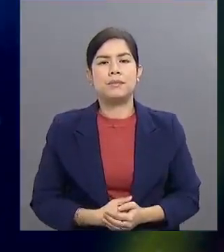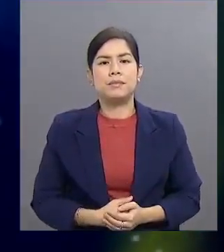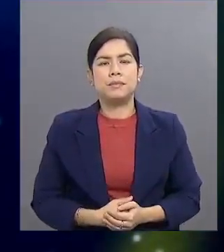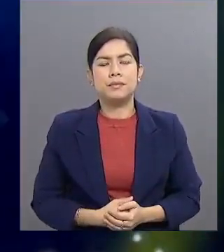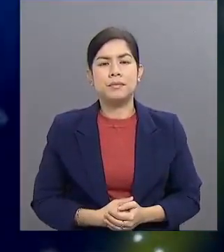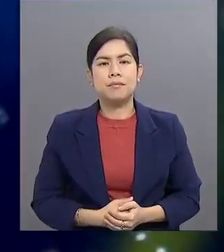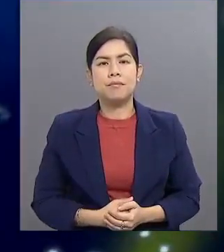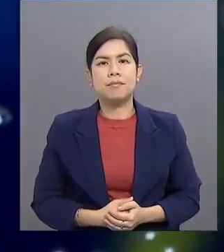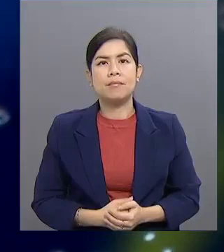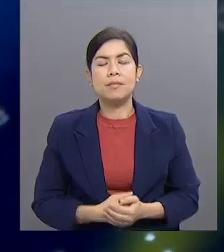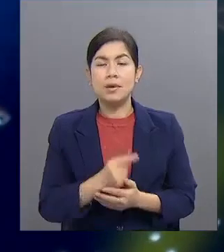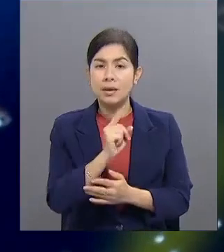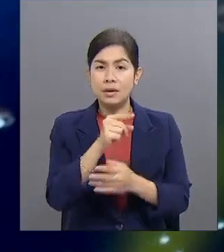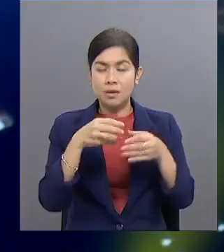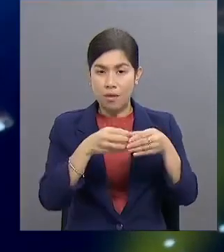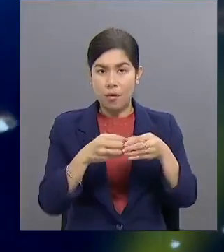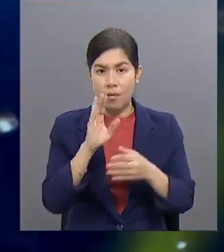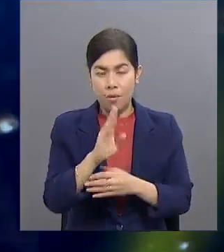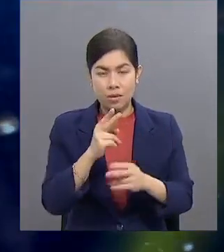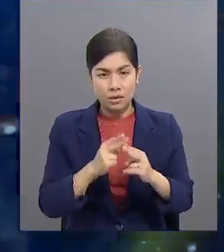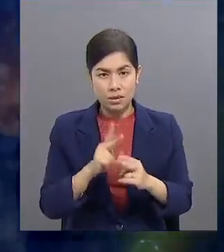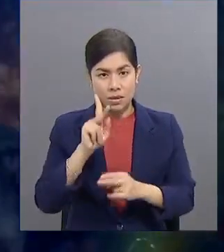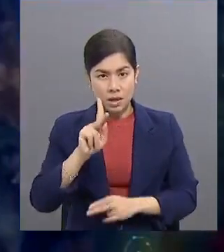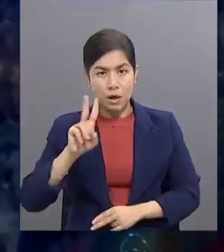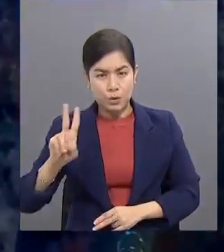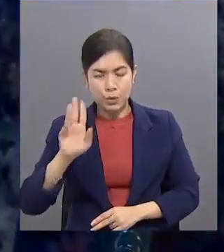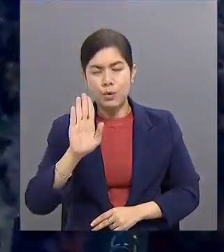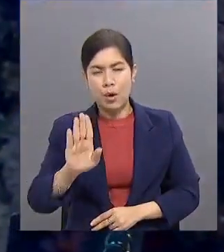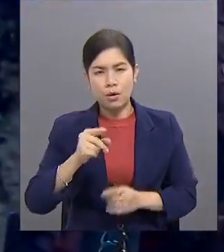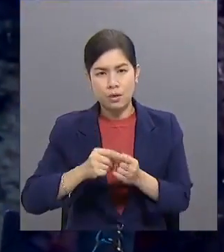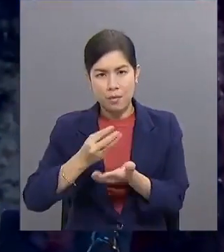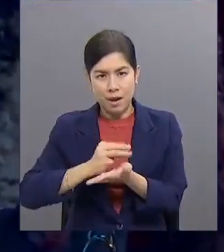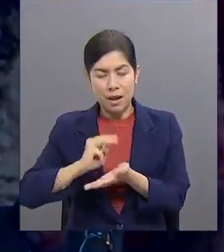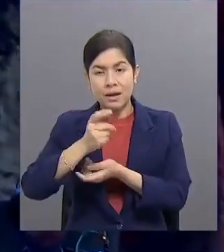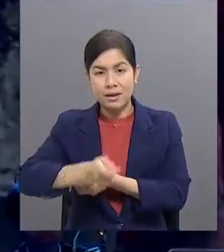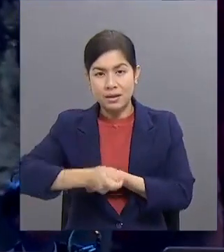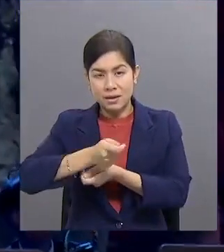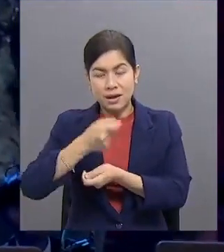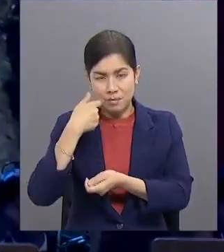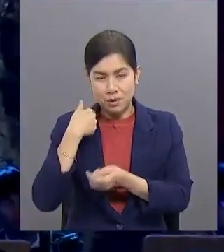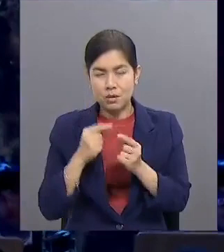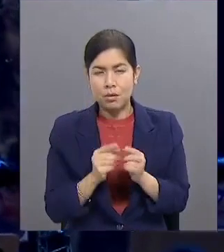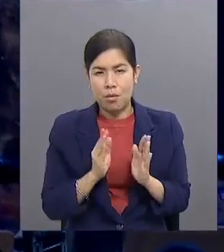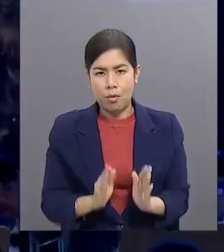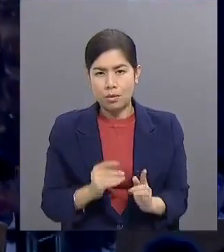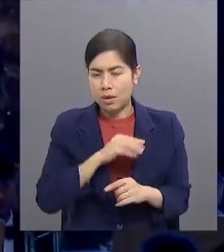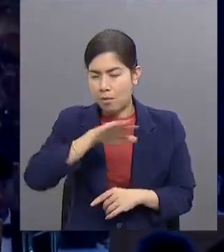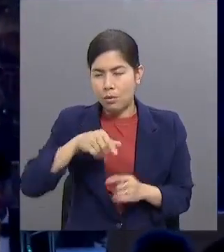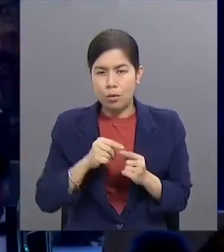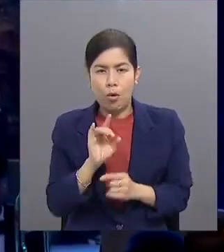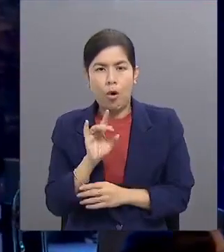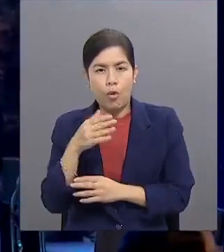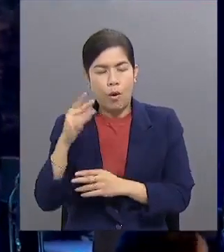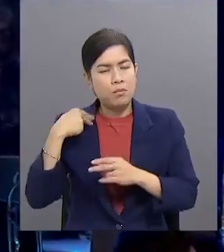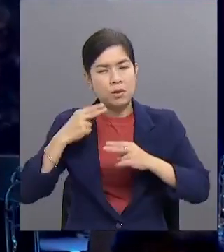ปีที่ผ่านมาวง KU Winds ที่รวบรวมนิสิตและคณาจารย์ภาควิชาดนตรีกว่า100คนและมีชื่อเสียงระดับโลกไปทำ